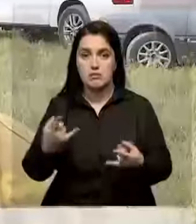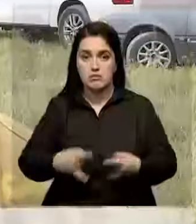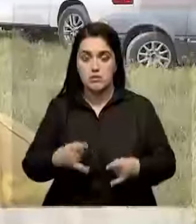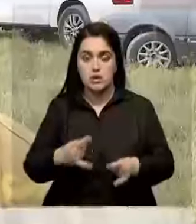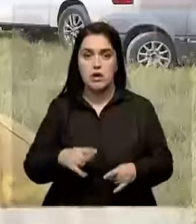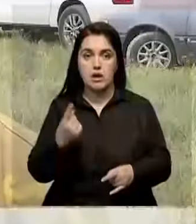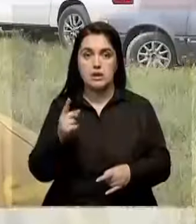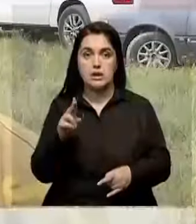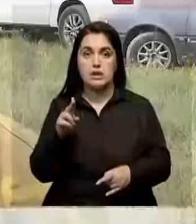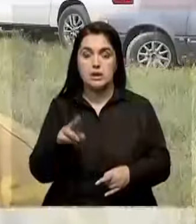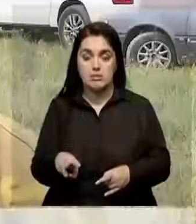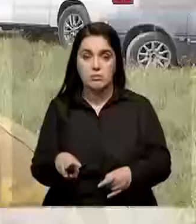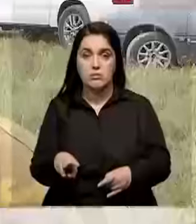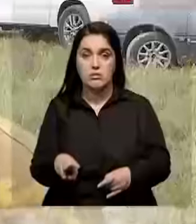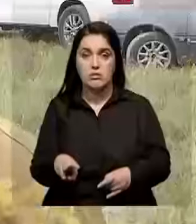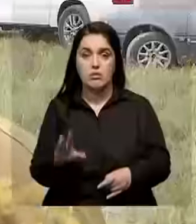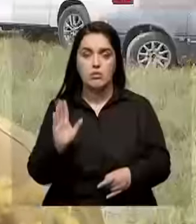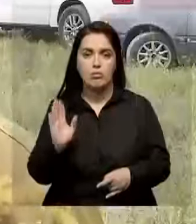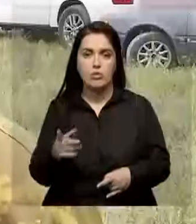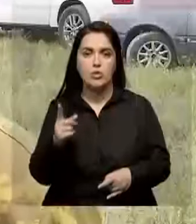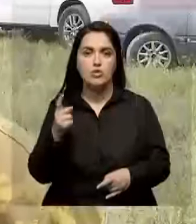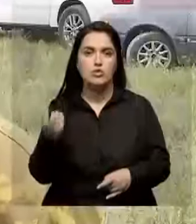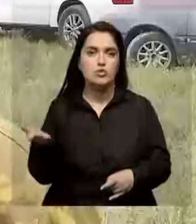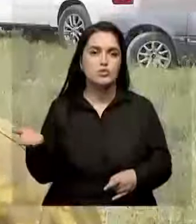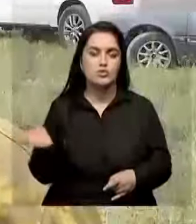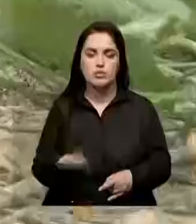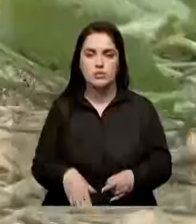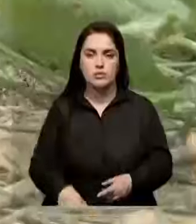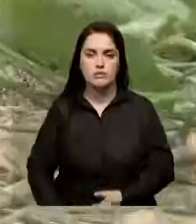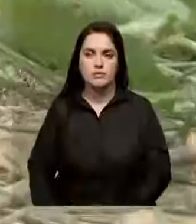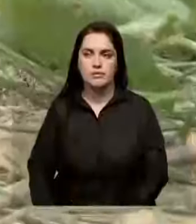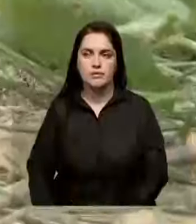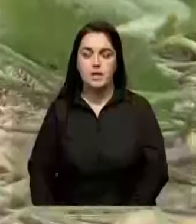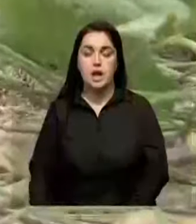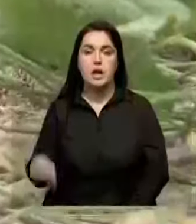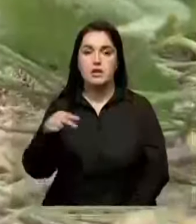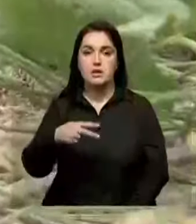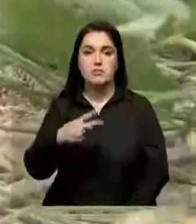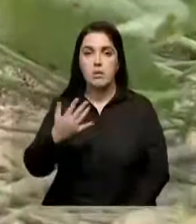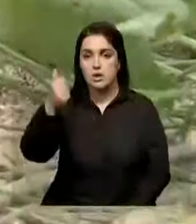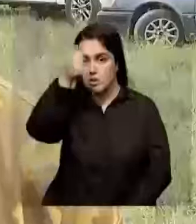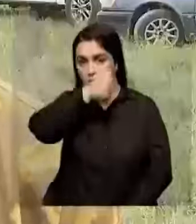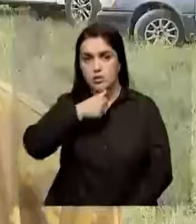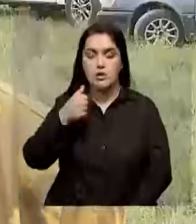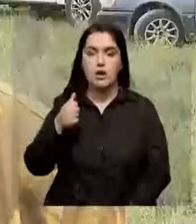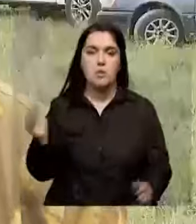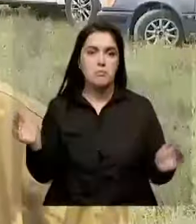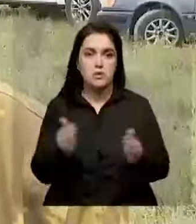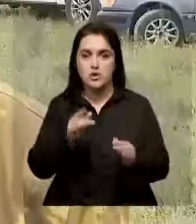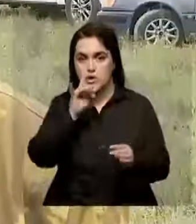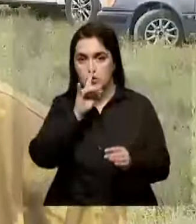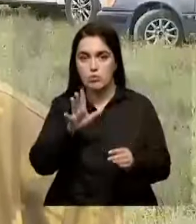на один квадратный метр, то это будет 100 саранчи на одном квадратном метре. 2025 год меньше не будет,